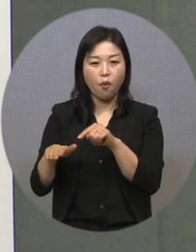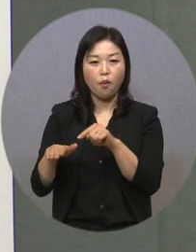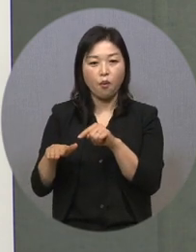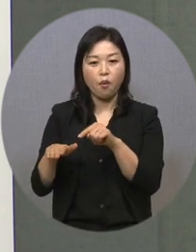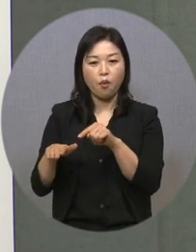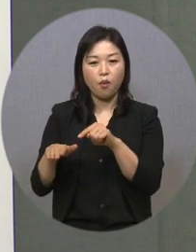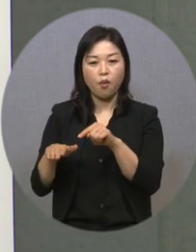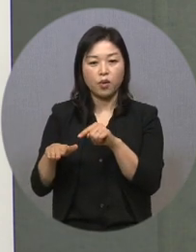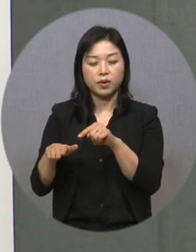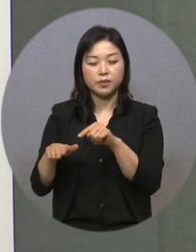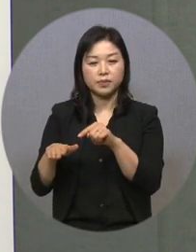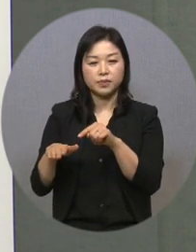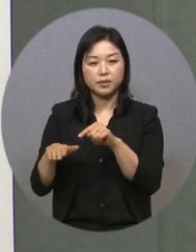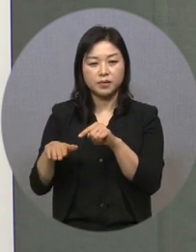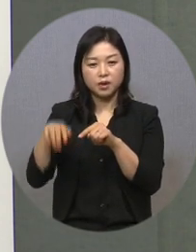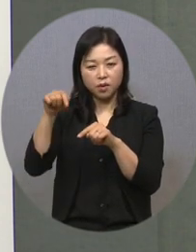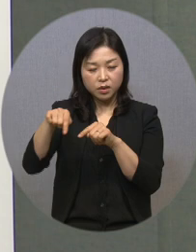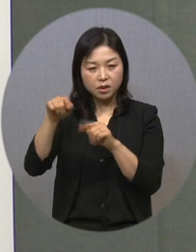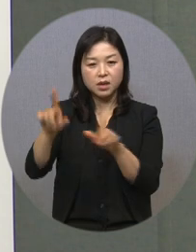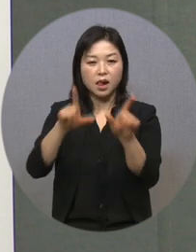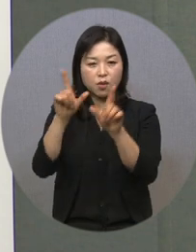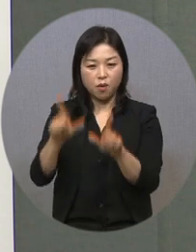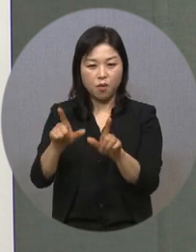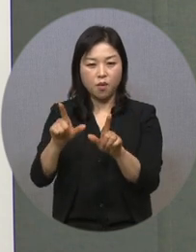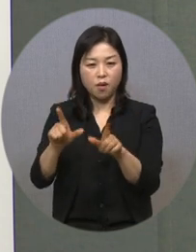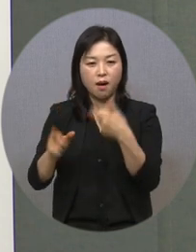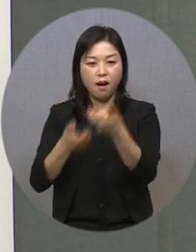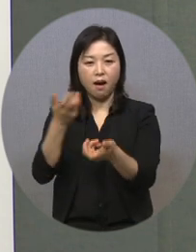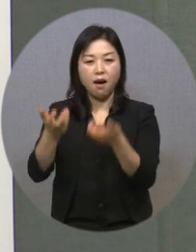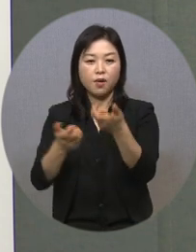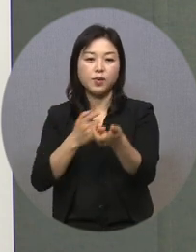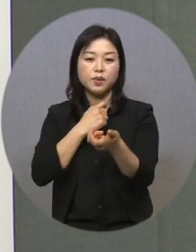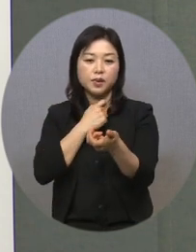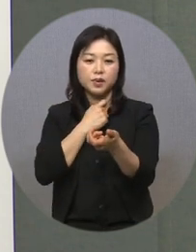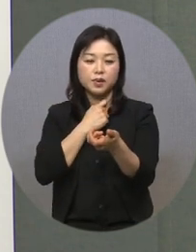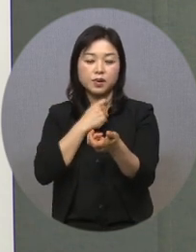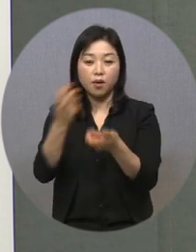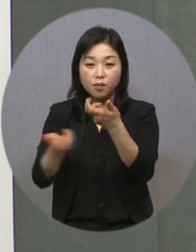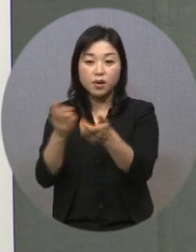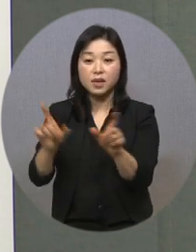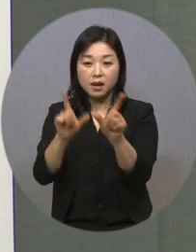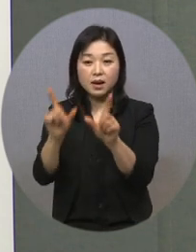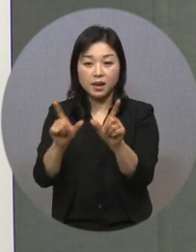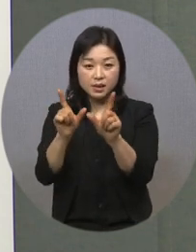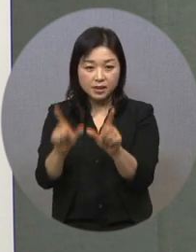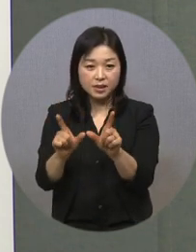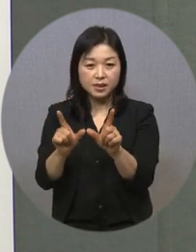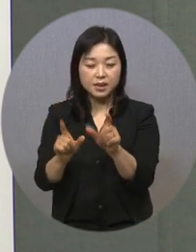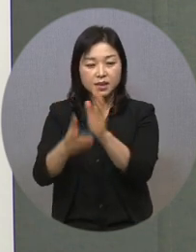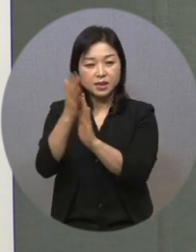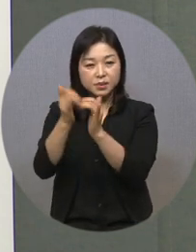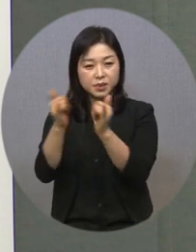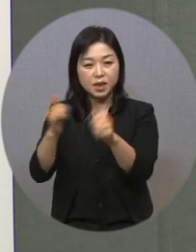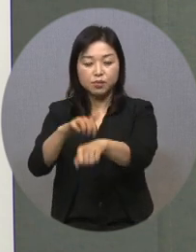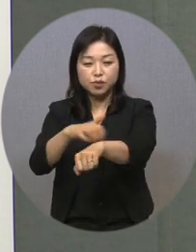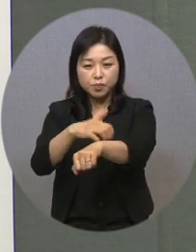해결해주고 또 그곳에 살고 거주하시는 그 많은